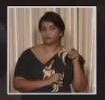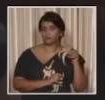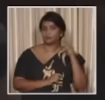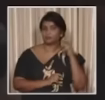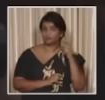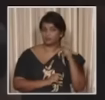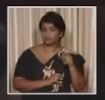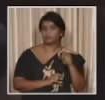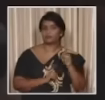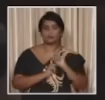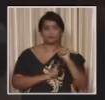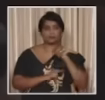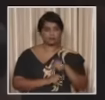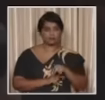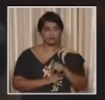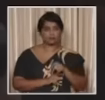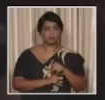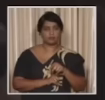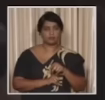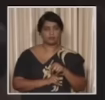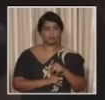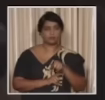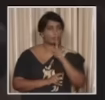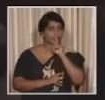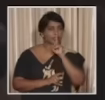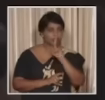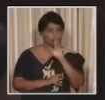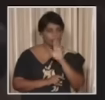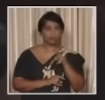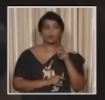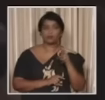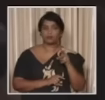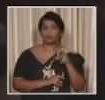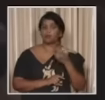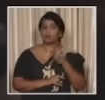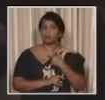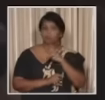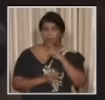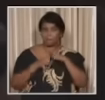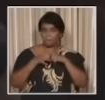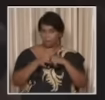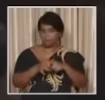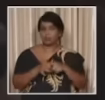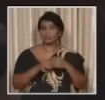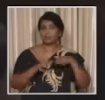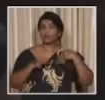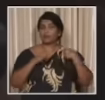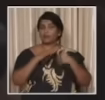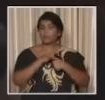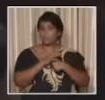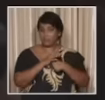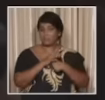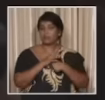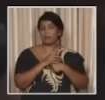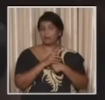මේ සභාවෙදිම කිව්ව දෙයක් තමයි අර මං අහපු ප්‍රශ්නෙකටම